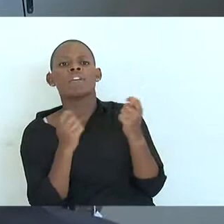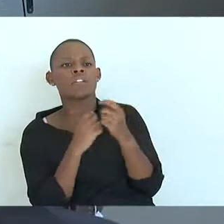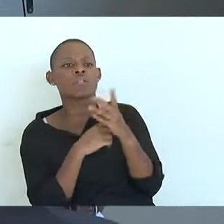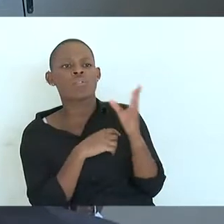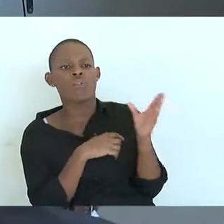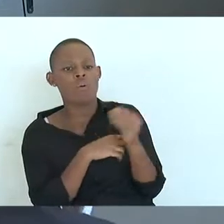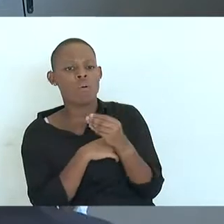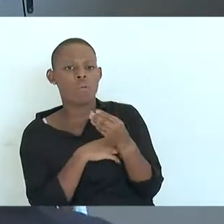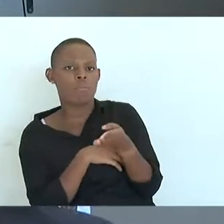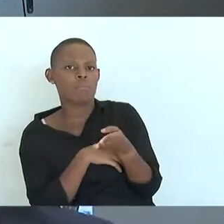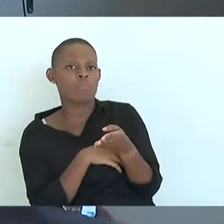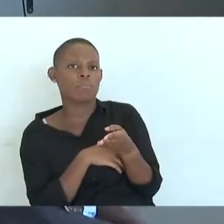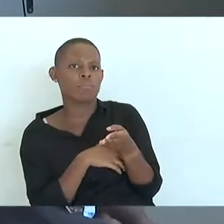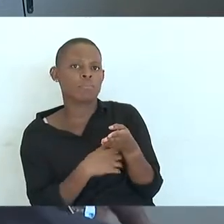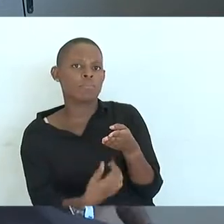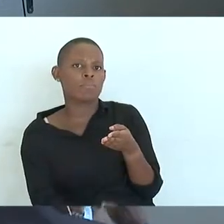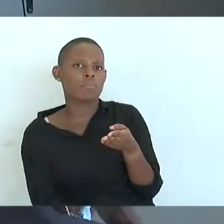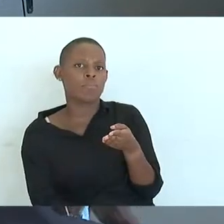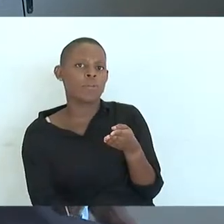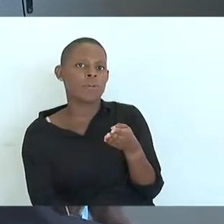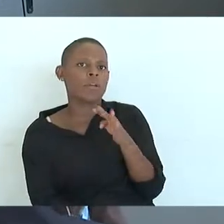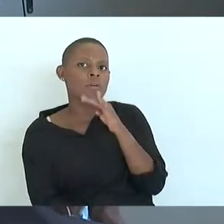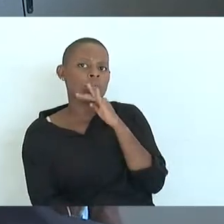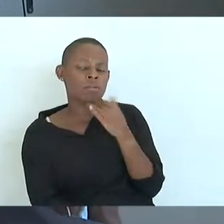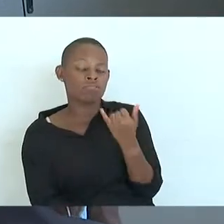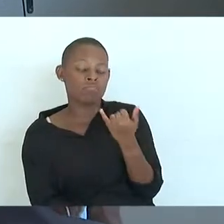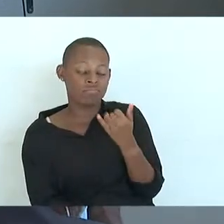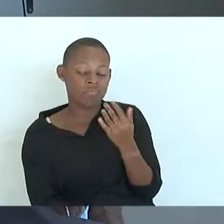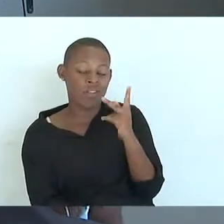Uyabona lento ezokhulunywa la eKokstad,